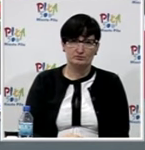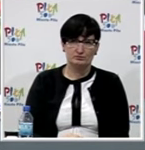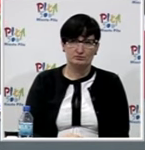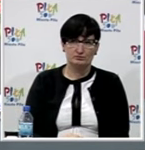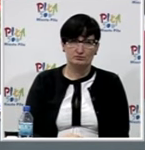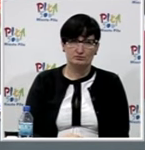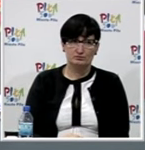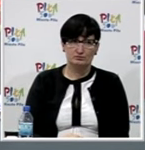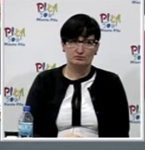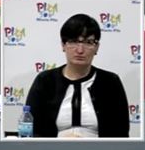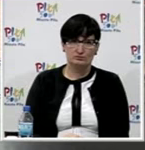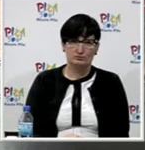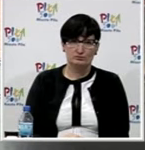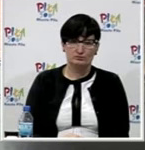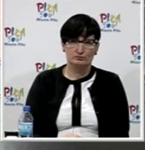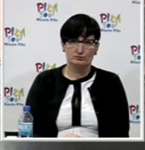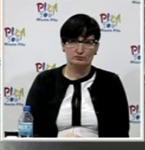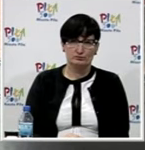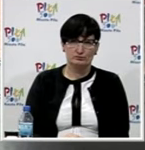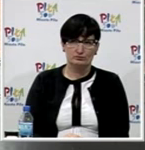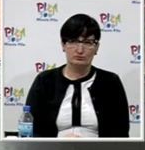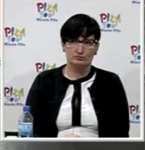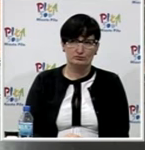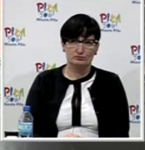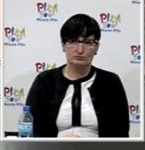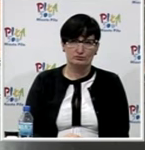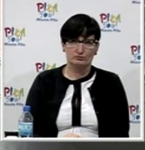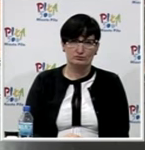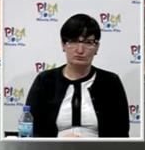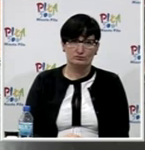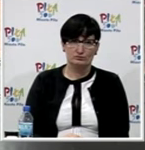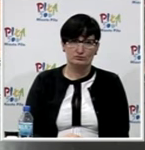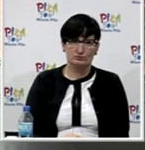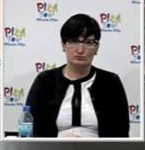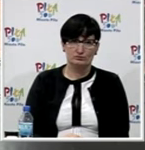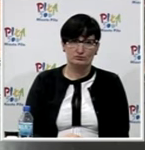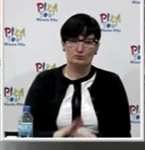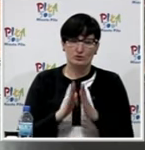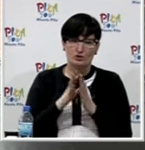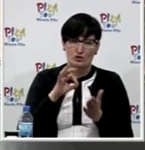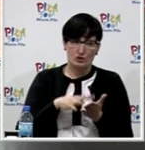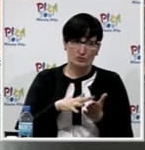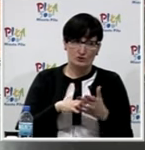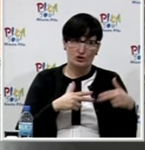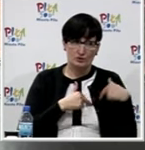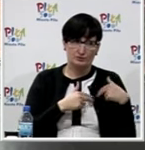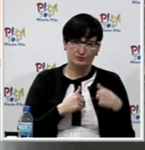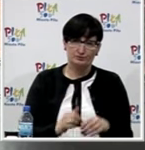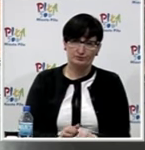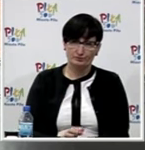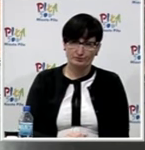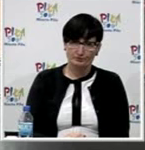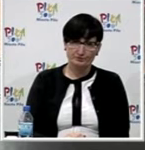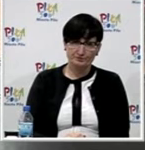wyjaśnień. Dziękuję bardzo. Poproszę o opinię Komisji Spraw Społecznych. Pan przewodniczący Włodzimierz